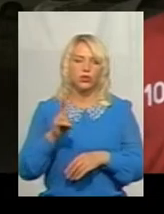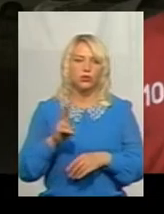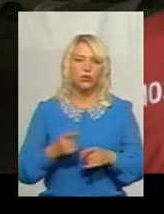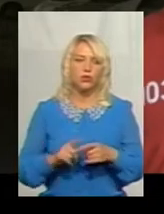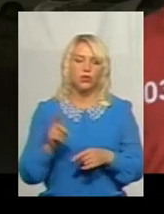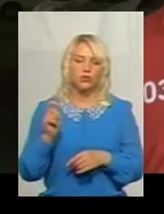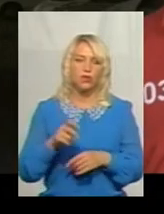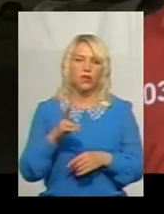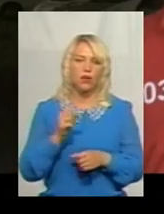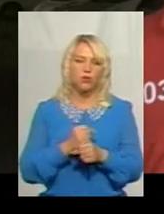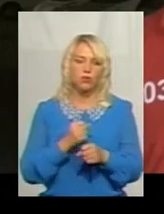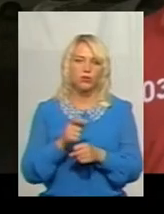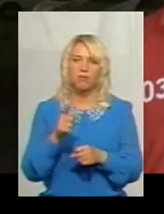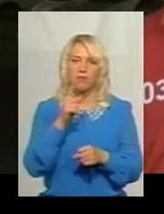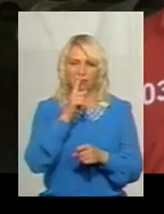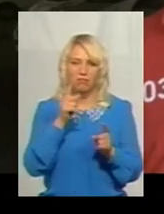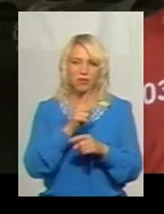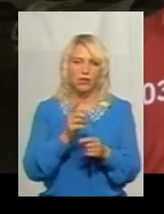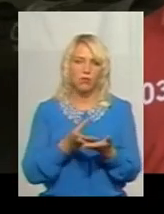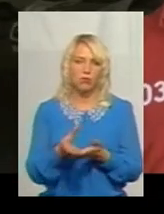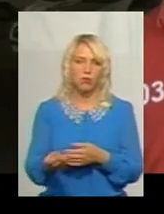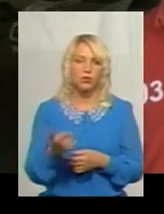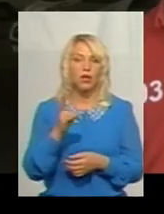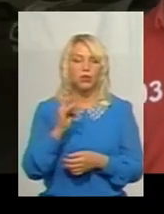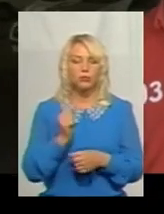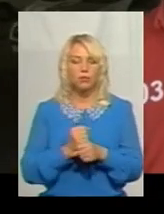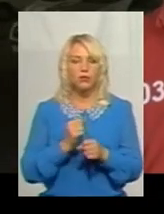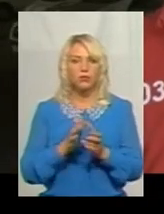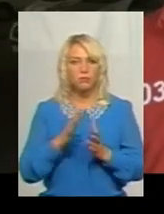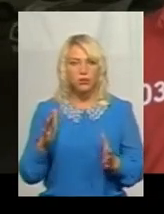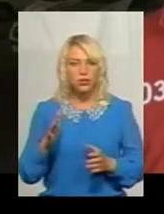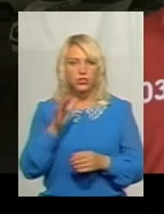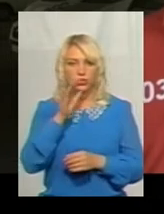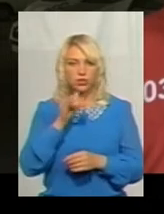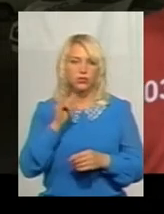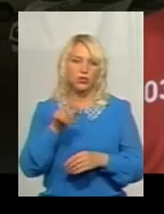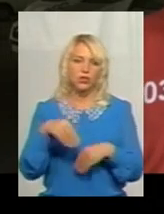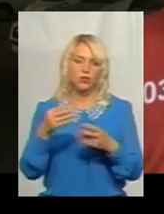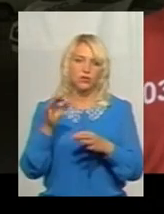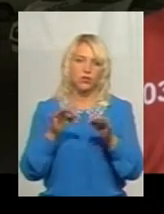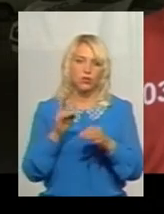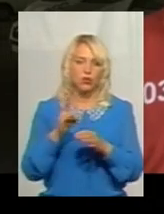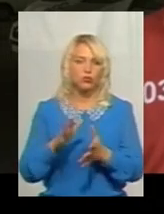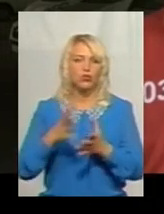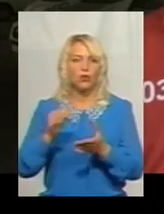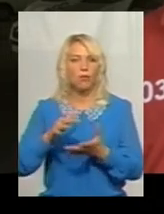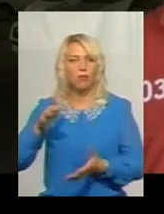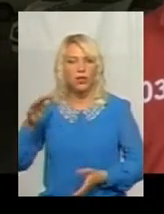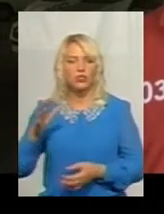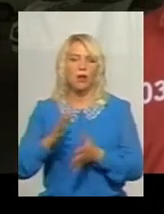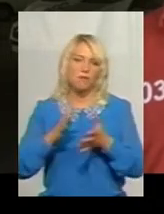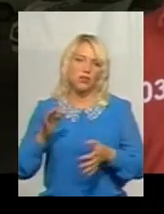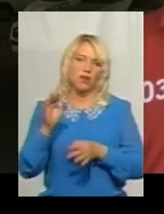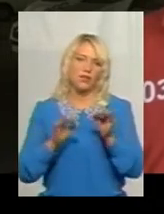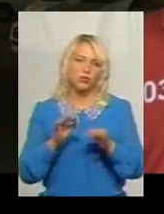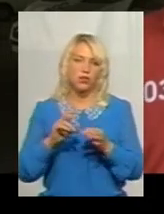прийшов на роботу, їм там ще мінімал платять. Хто працює трошки більше, їм дають відсотки. Хто ще більше, тому дають трошки більше відсотків, а в